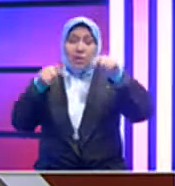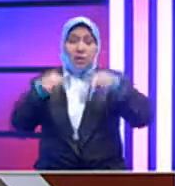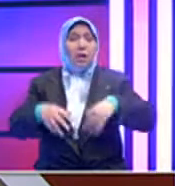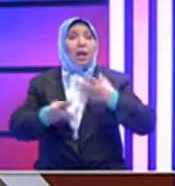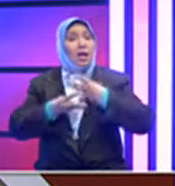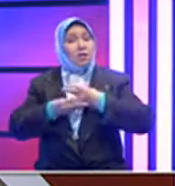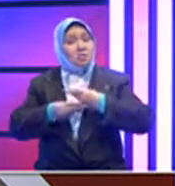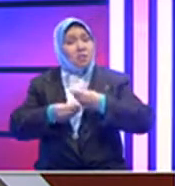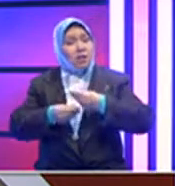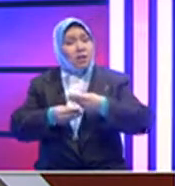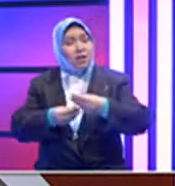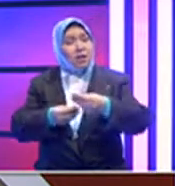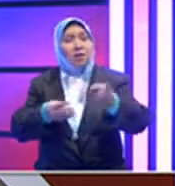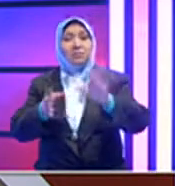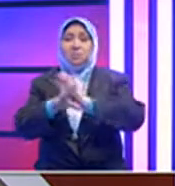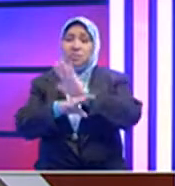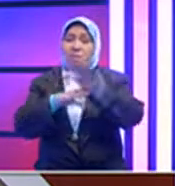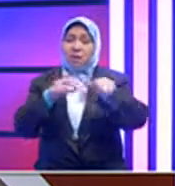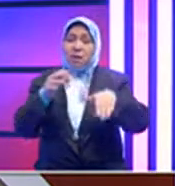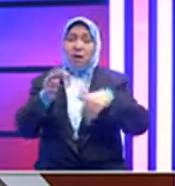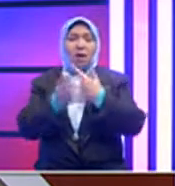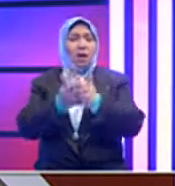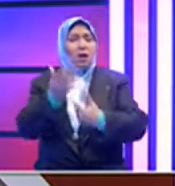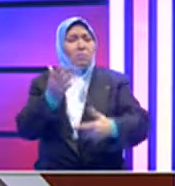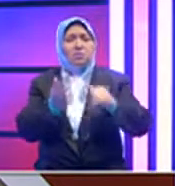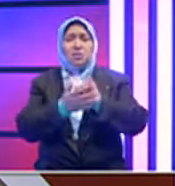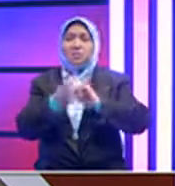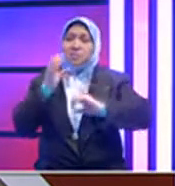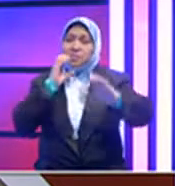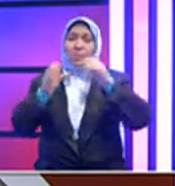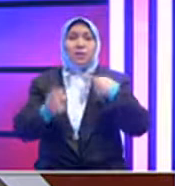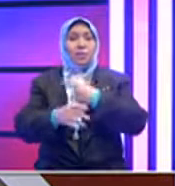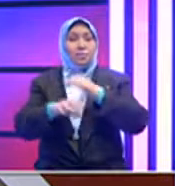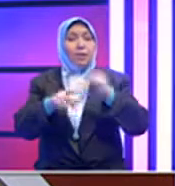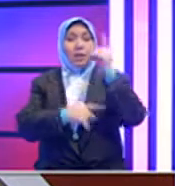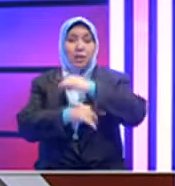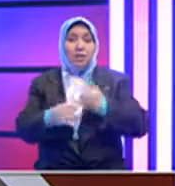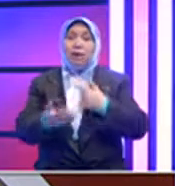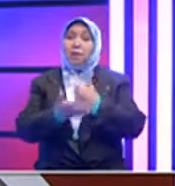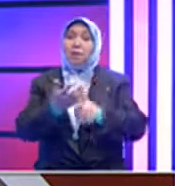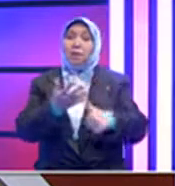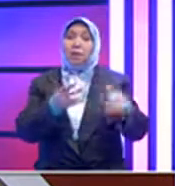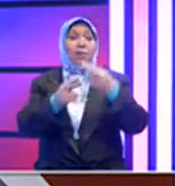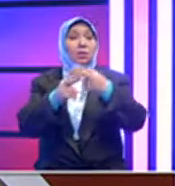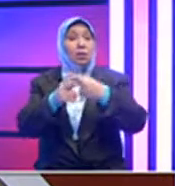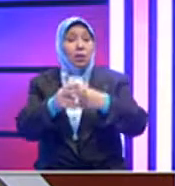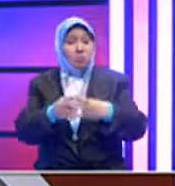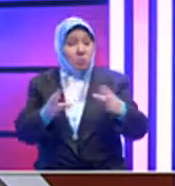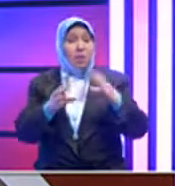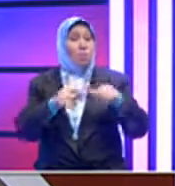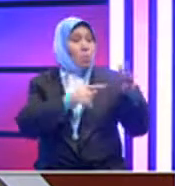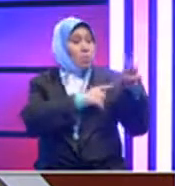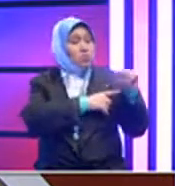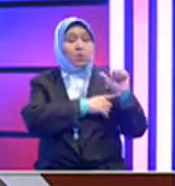wayassirli Amri wahlul uqdatam millisani yafqohu qouli Hermione sama kita saksikan Apakah ringkasan sinopsis bagi